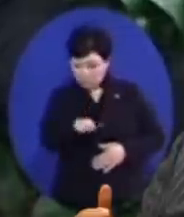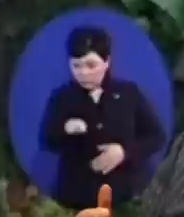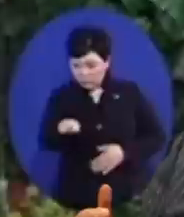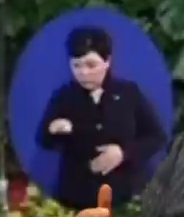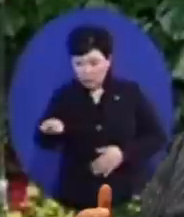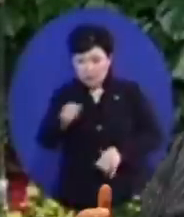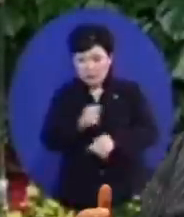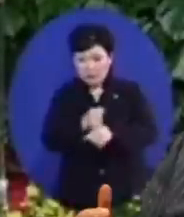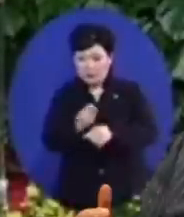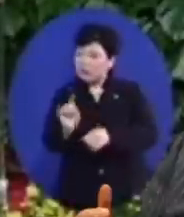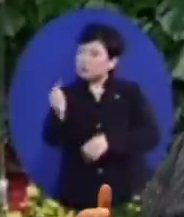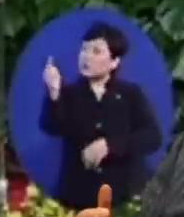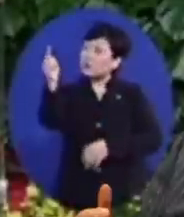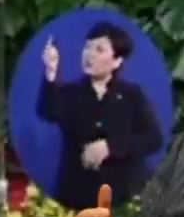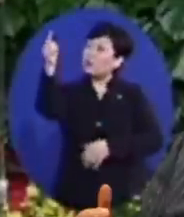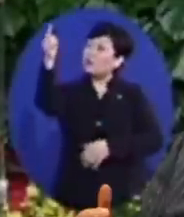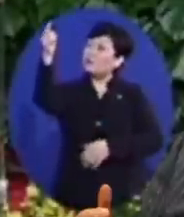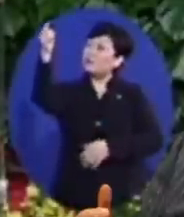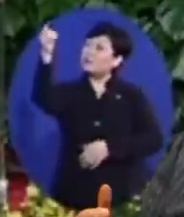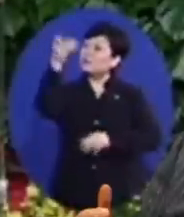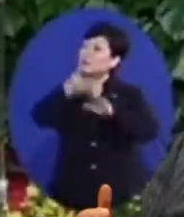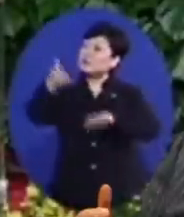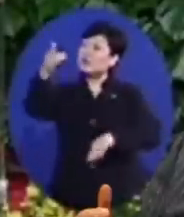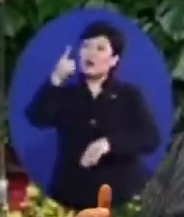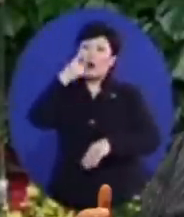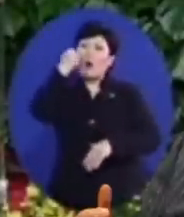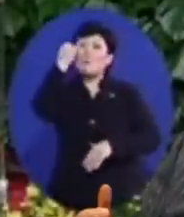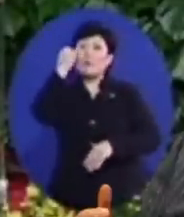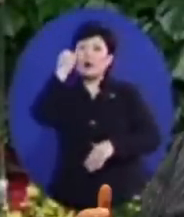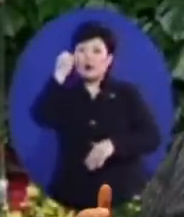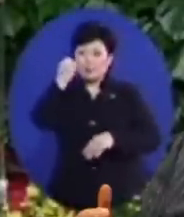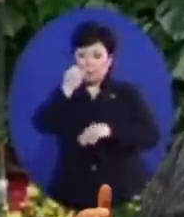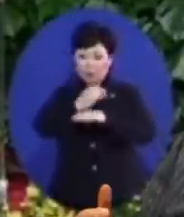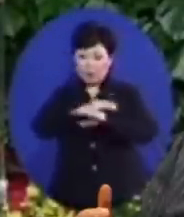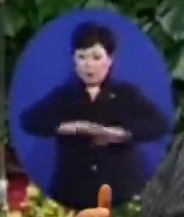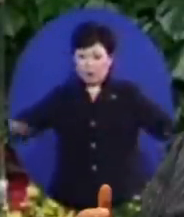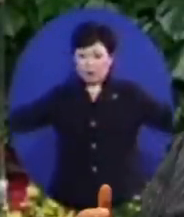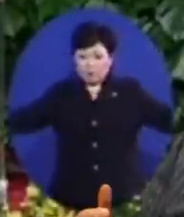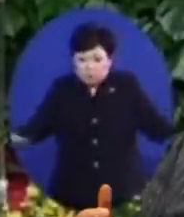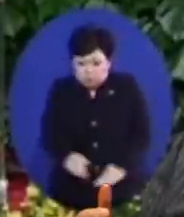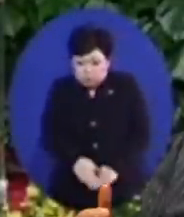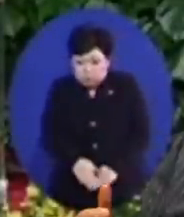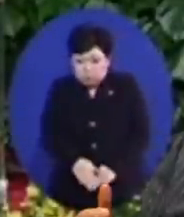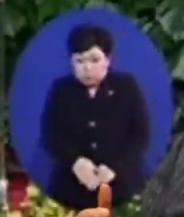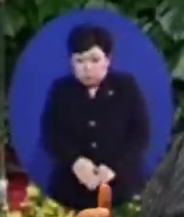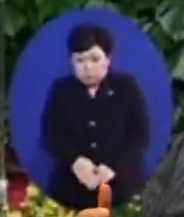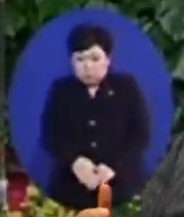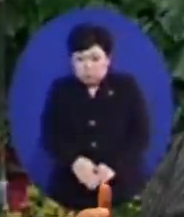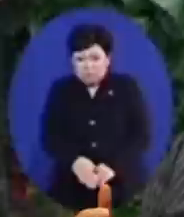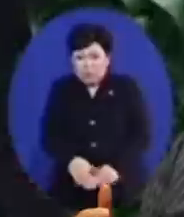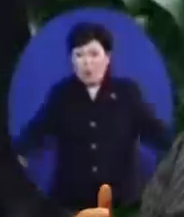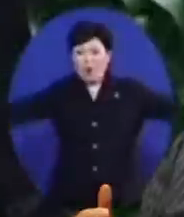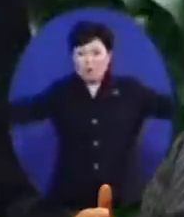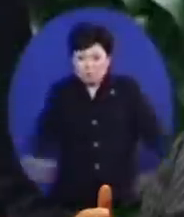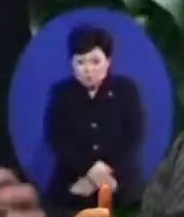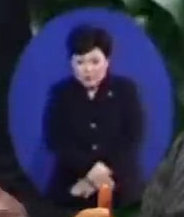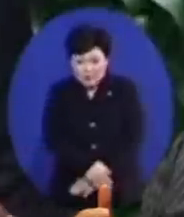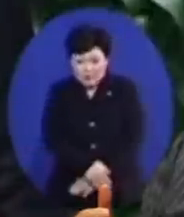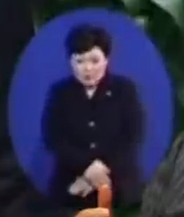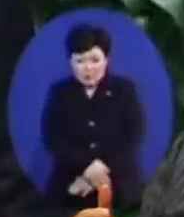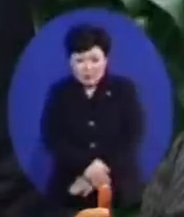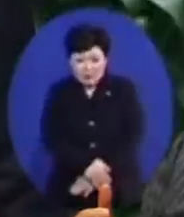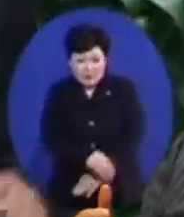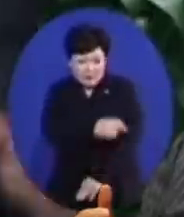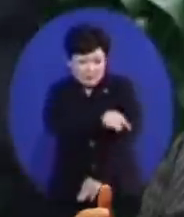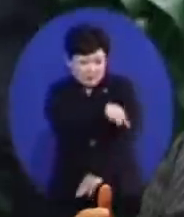제 높이 올라가서 어미 독수리가 확 날개를 낮춰버립니다. 날개를 오므려버리니까 날개를 붙잡고